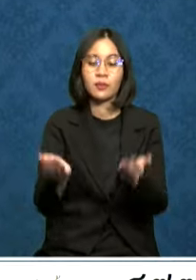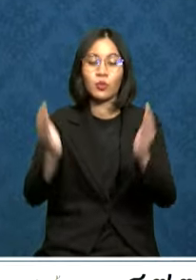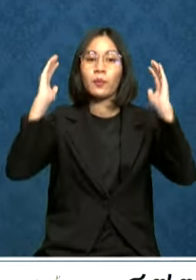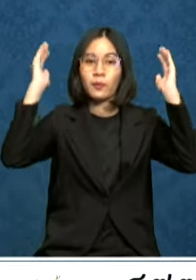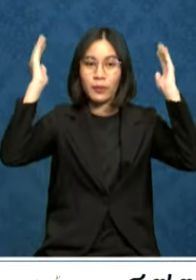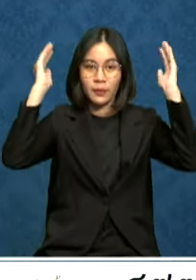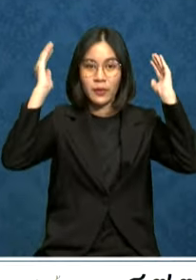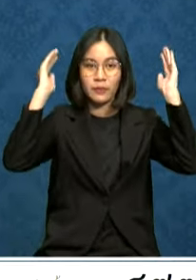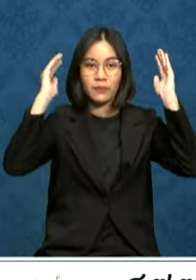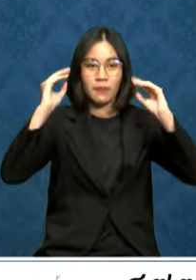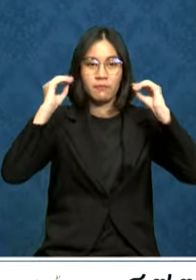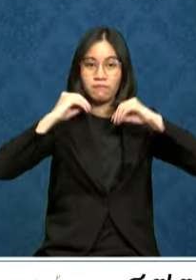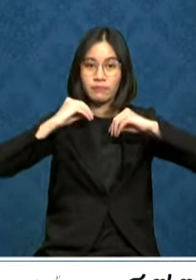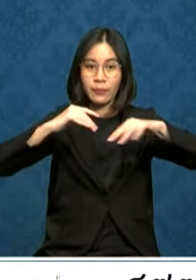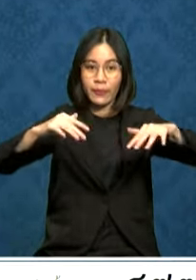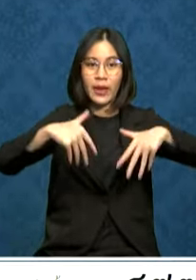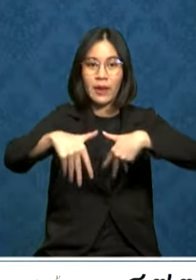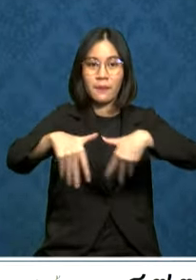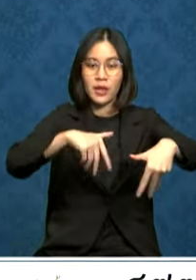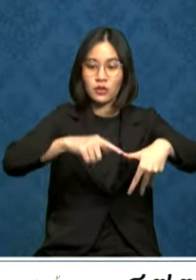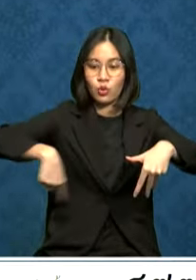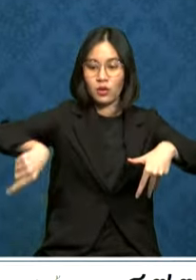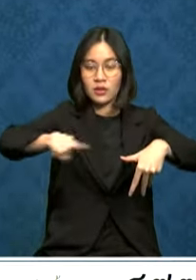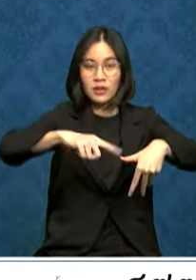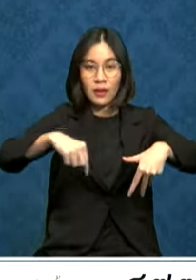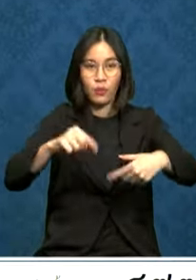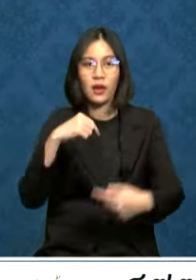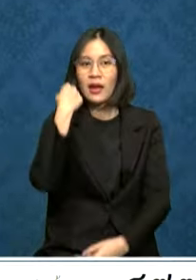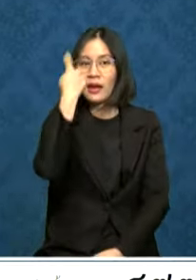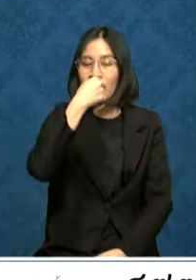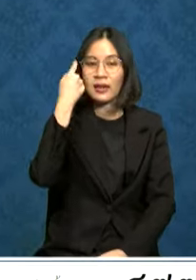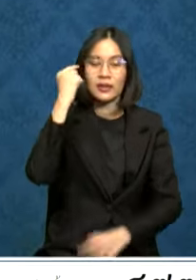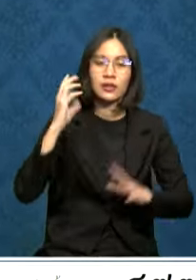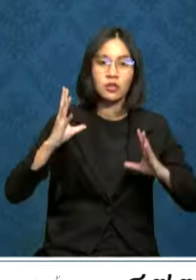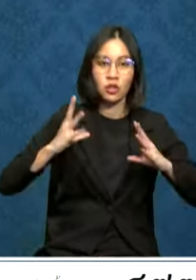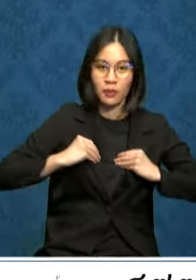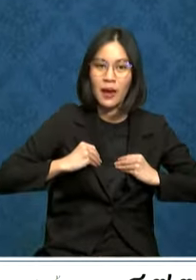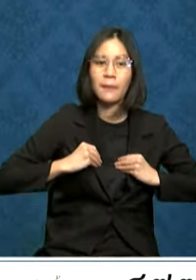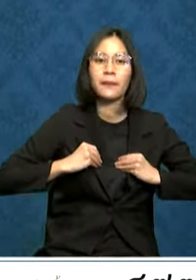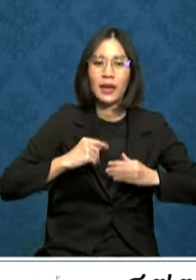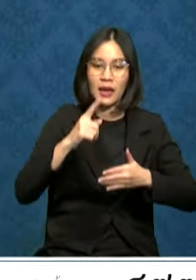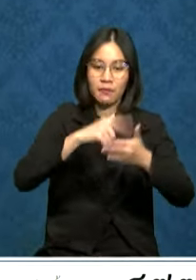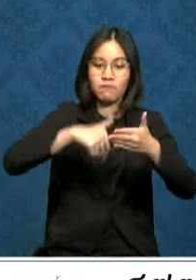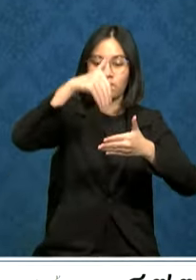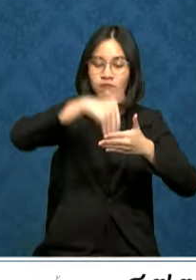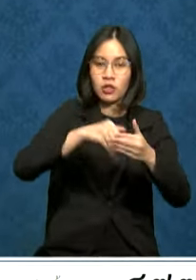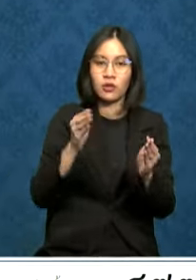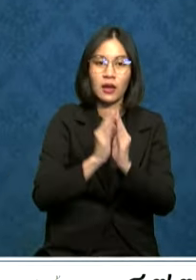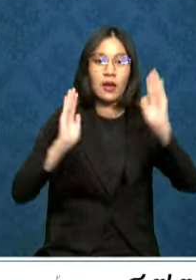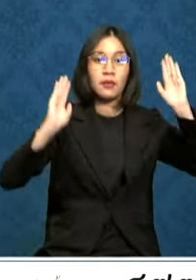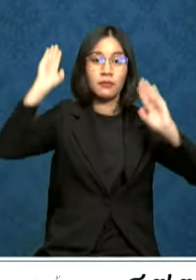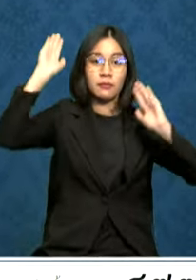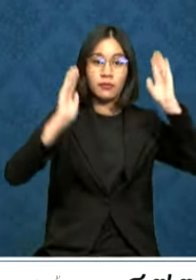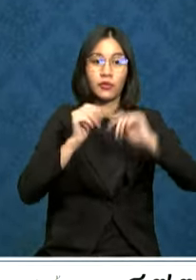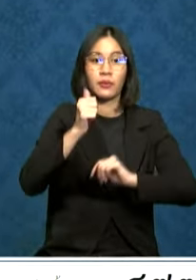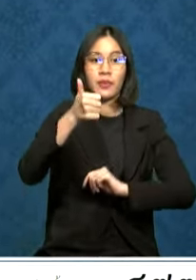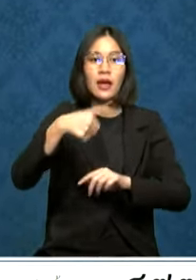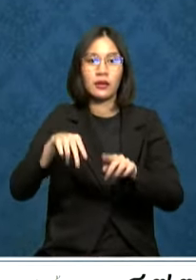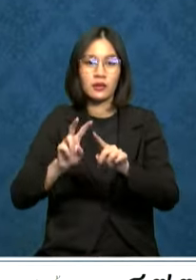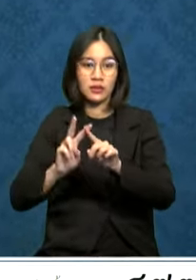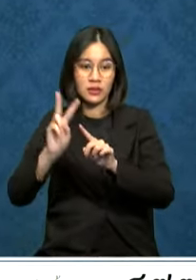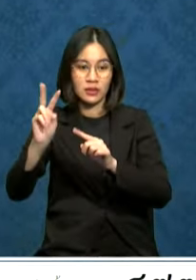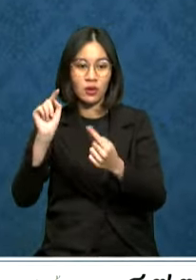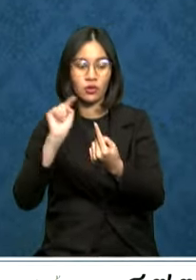ให้ประชาชนนั้นออกมาบอกว่าถ้าใครเหนด้วยก็ให้มาลประชามติทีนี้ประเด็ที่ 2